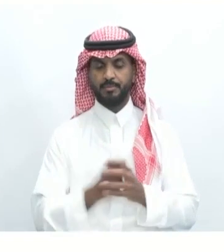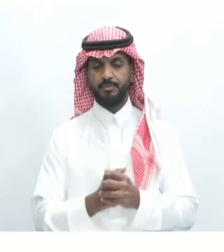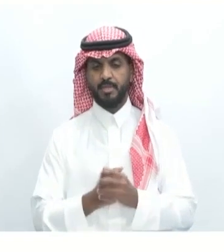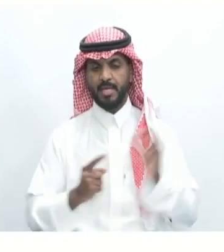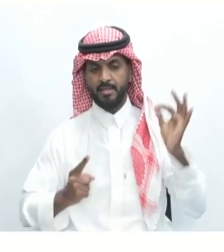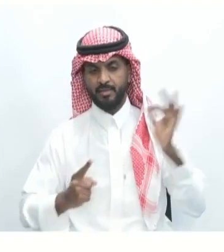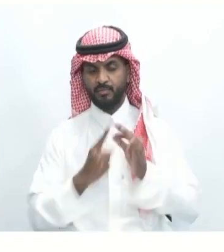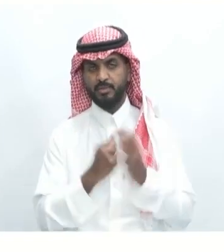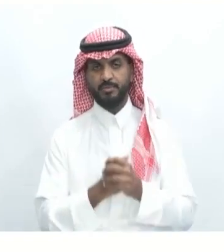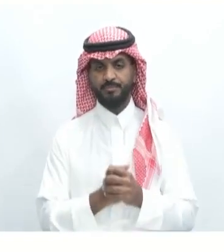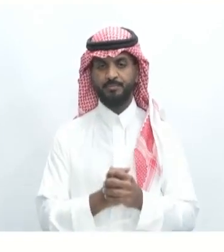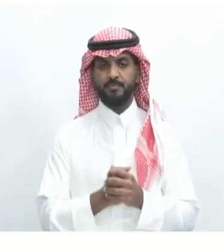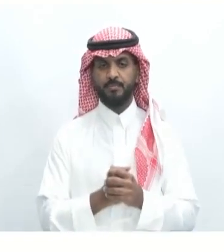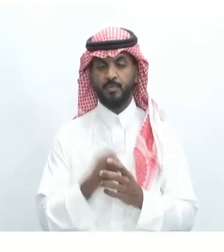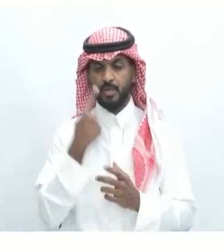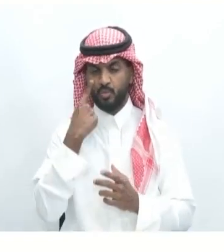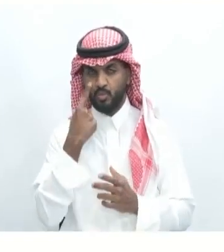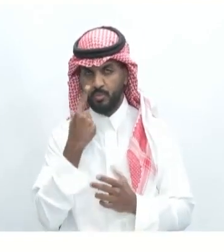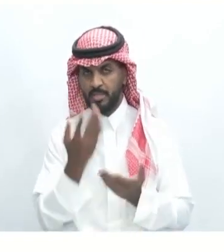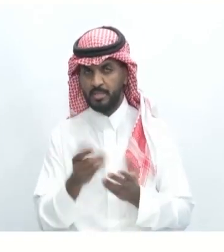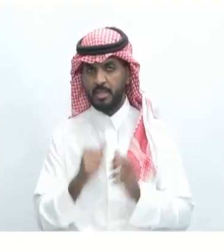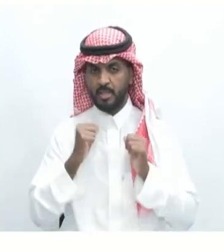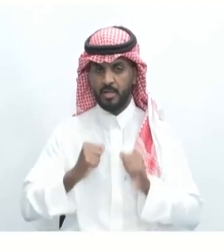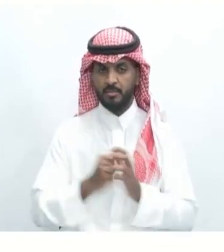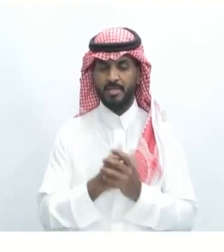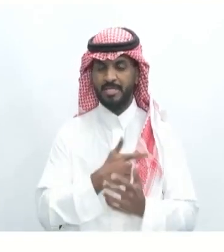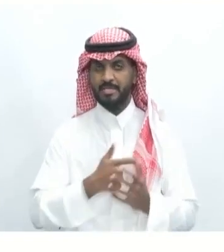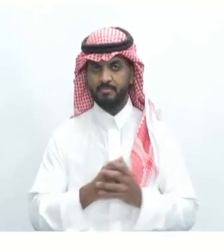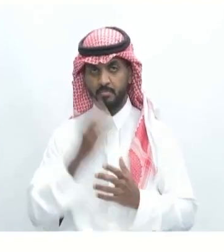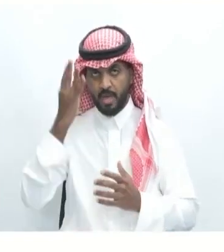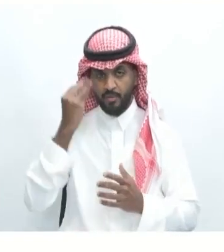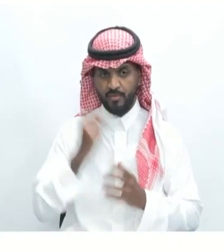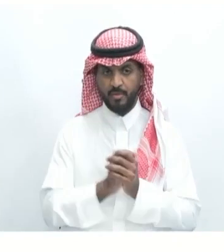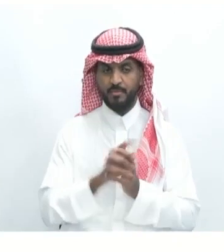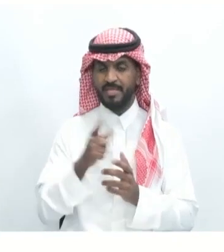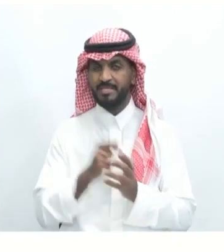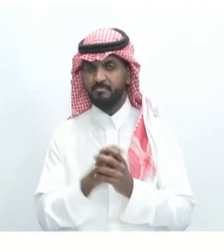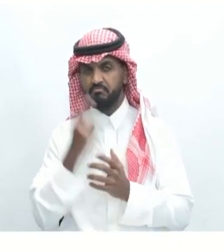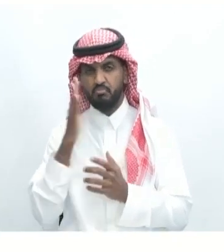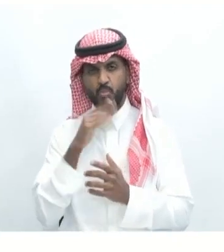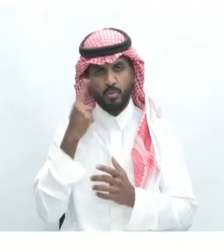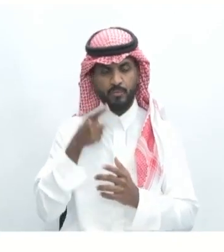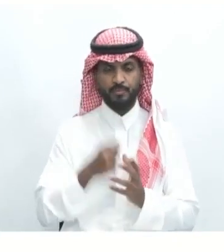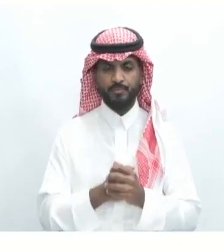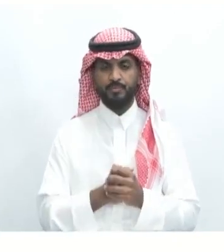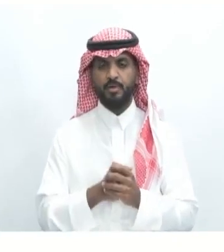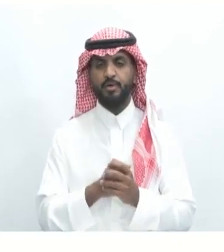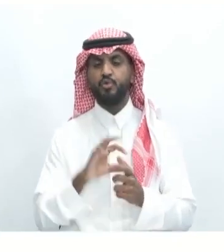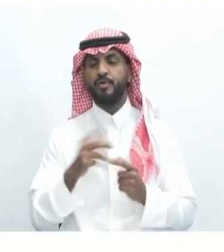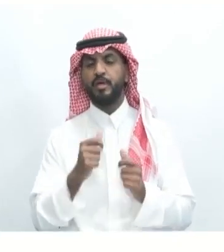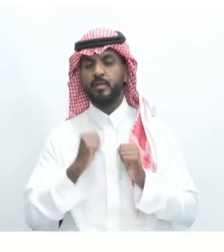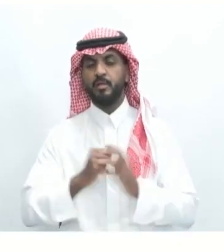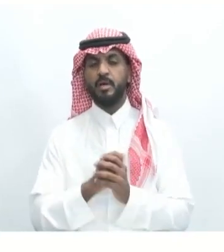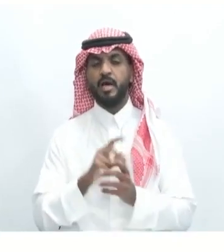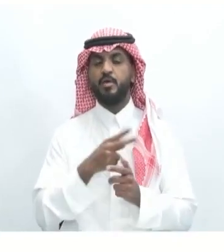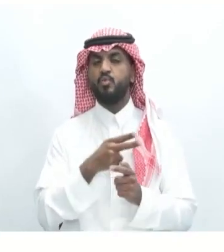اهداف درس اليوم نقول ان يميز الطالب الاسم المعرفه من اسم النكره ان يفرق الطالب